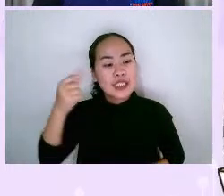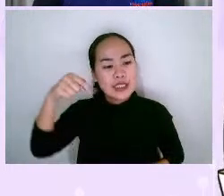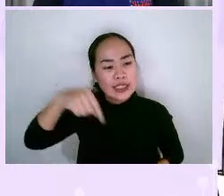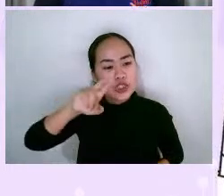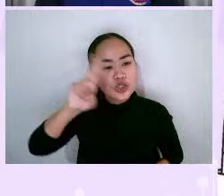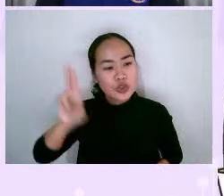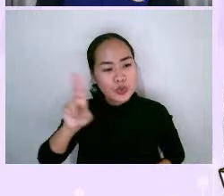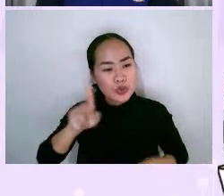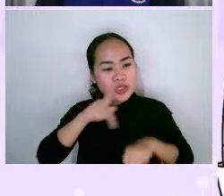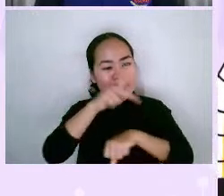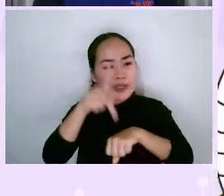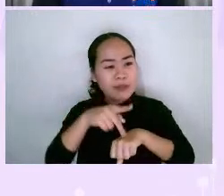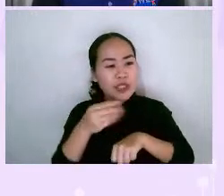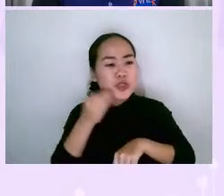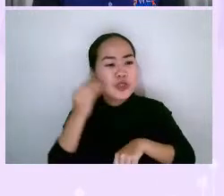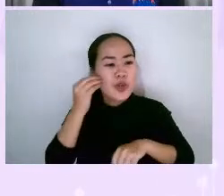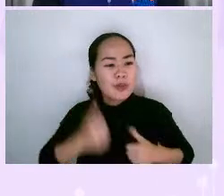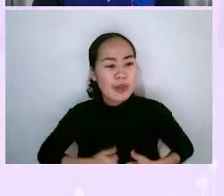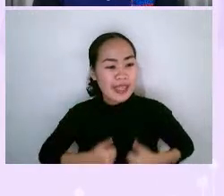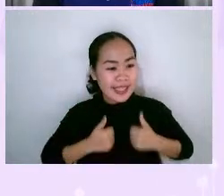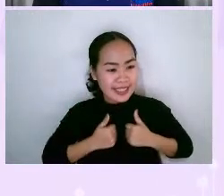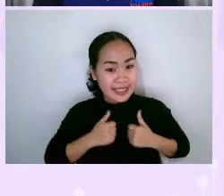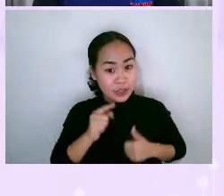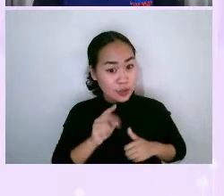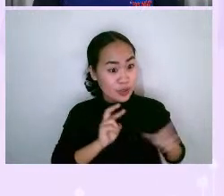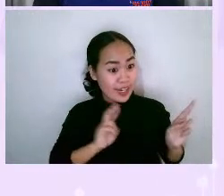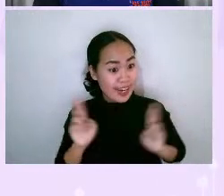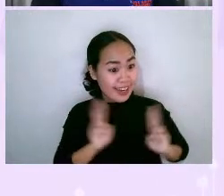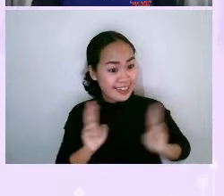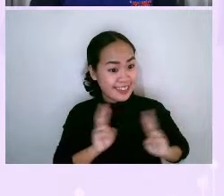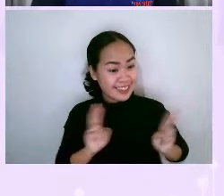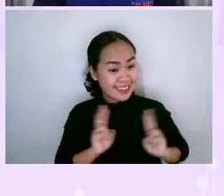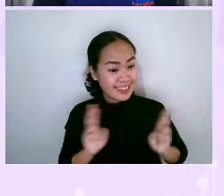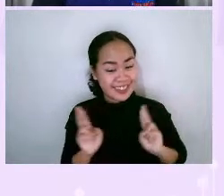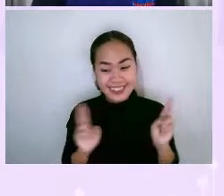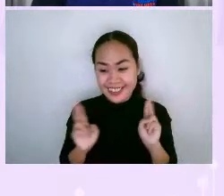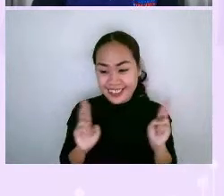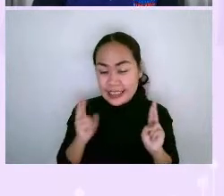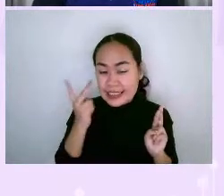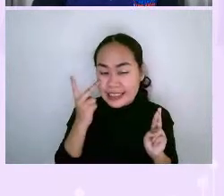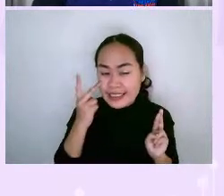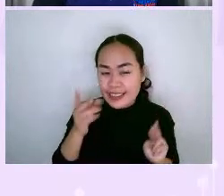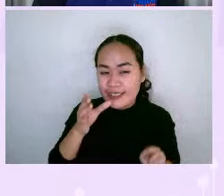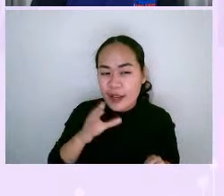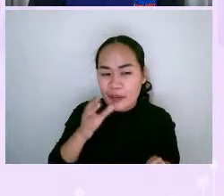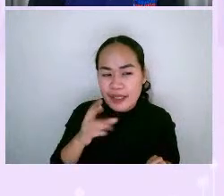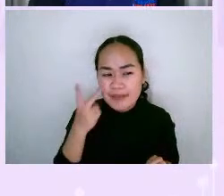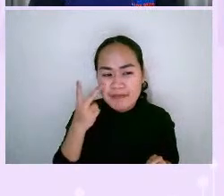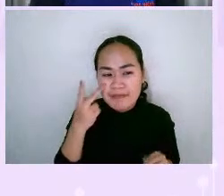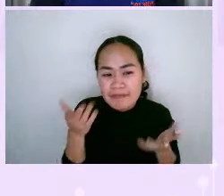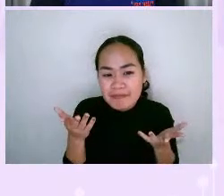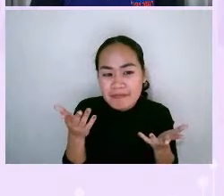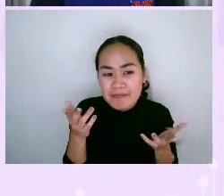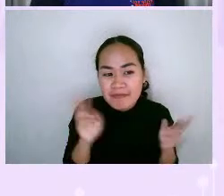tayo? Patingin niya po sa comment section kung ready na po tayo. Ayan po.